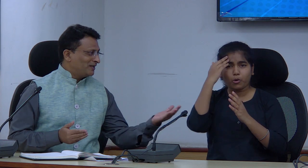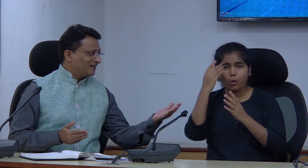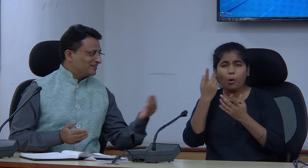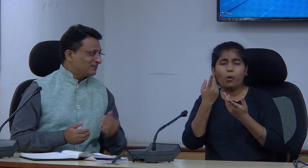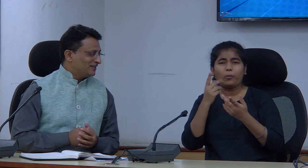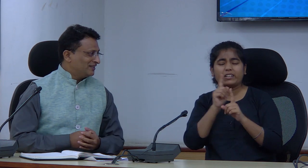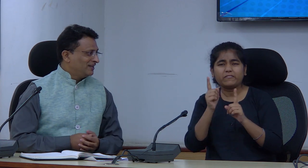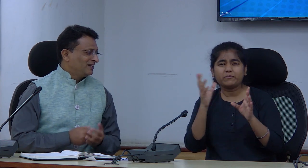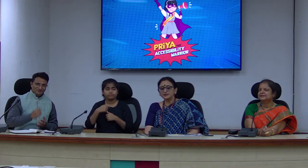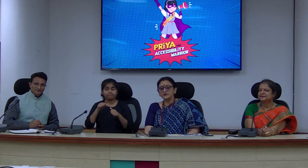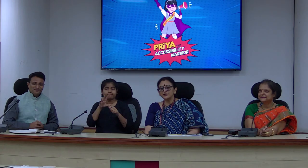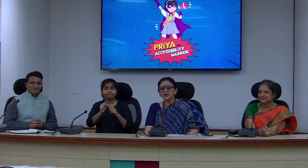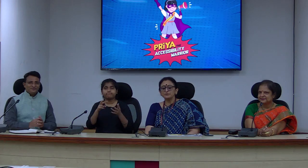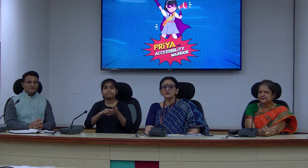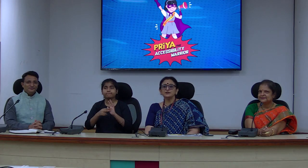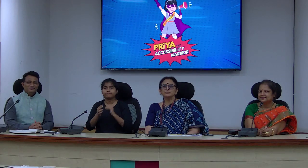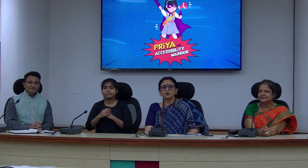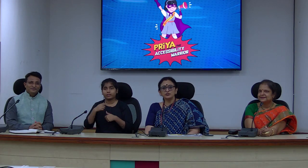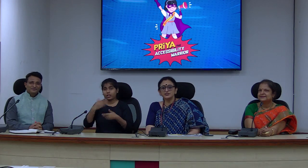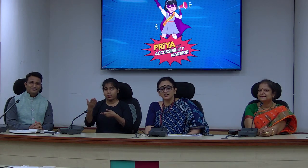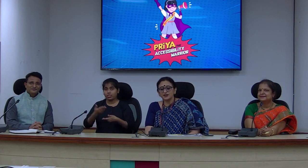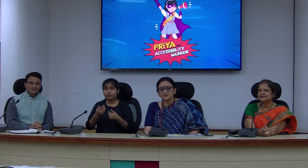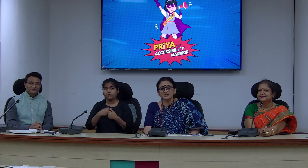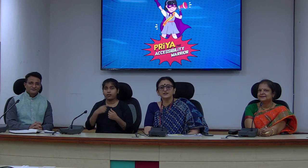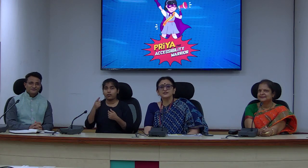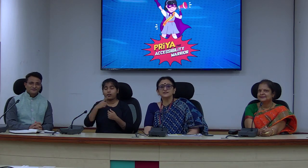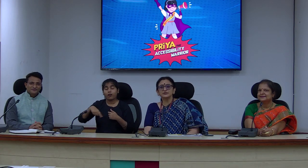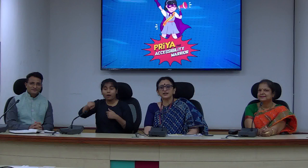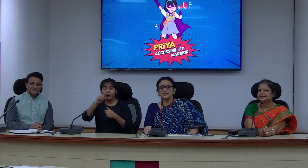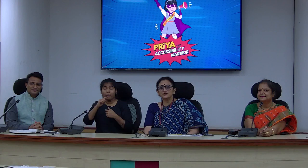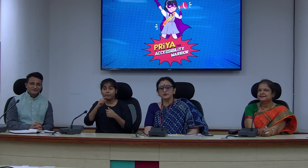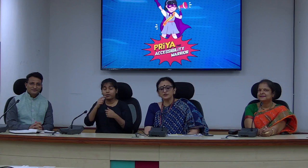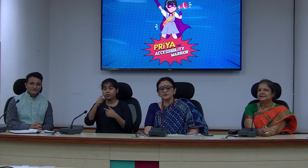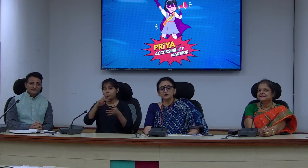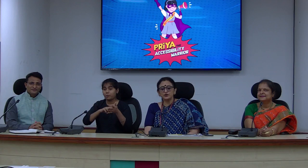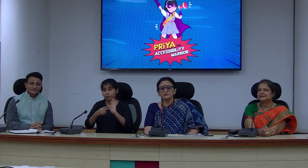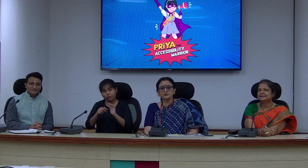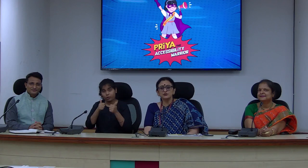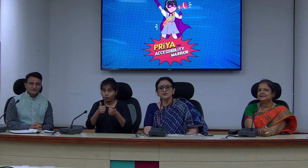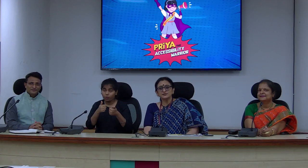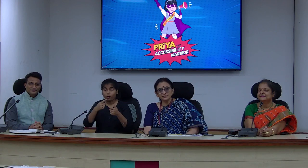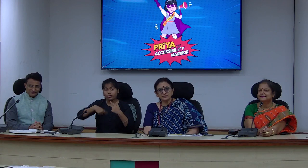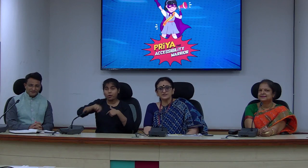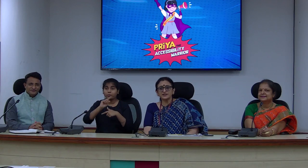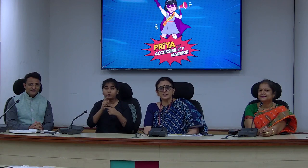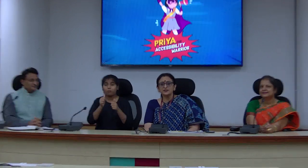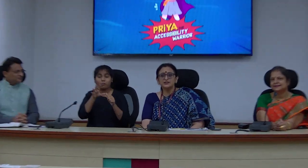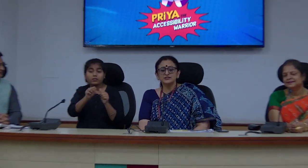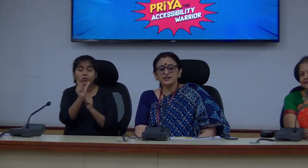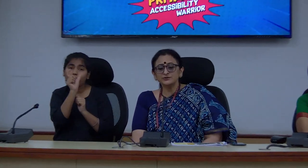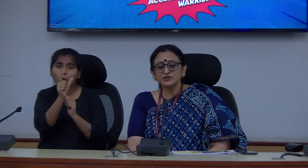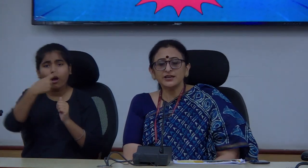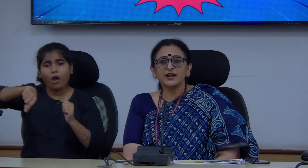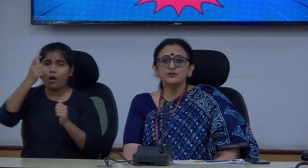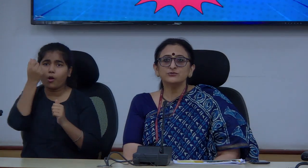आज उसको हम बेहतर ढंग से समझ लेते हैं। धन्यवाद, आपने बहुत ही अच्छे तरीके से बताया कि सुगम्यता, यूँ तो हम उसको सब समझते हैं